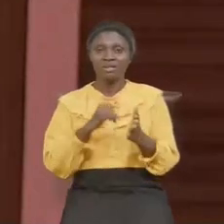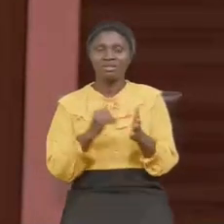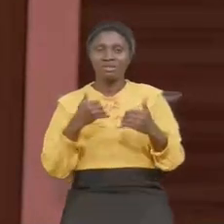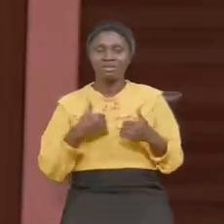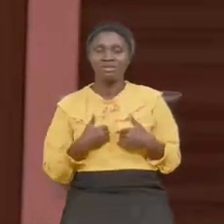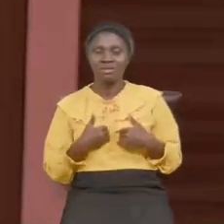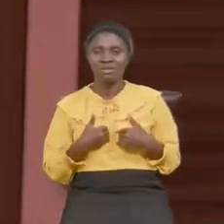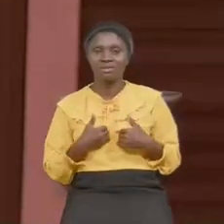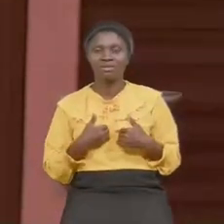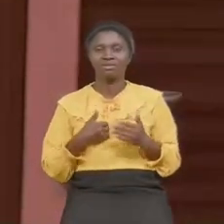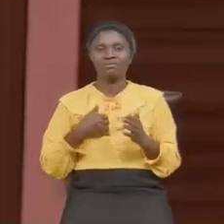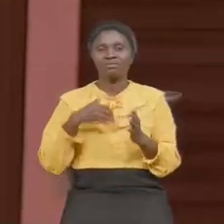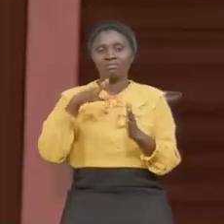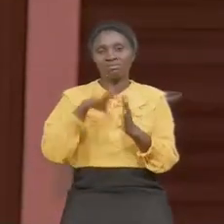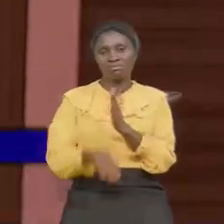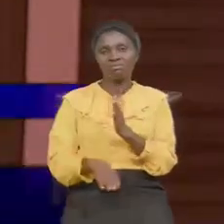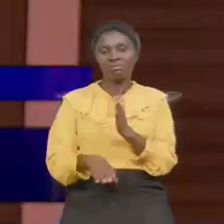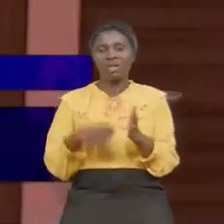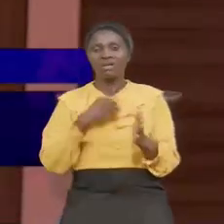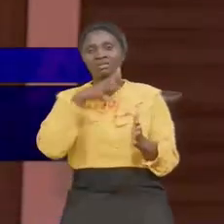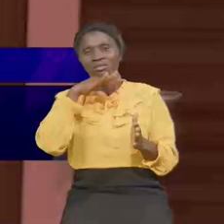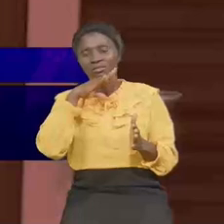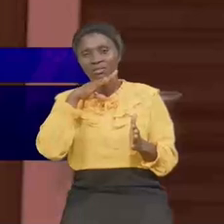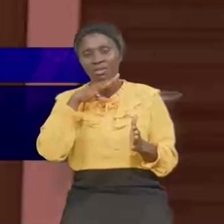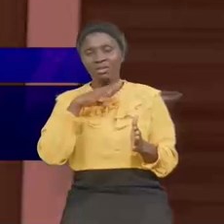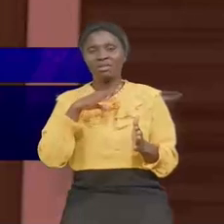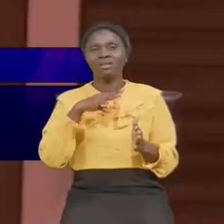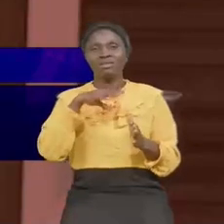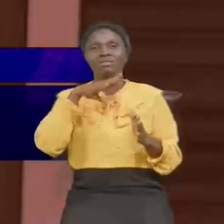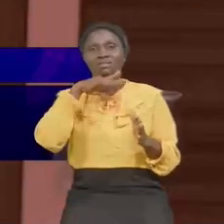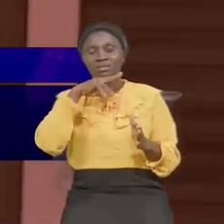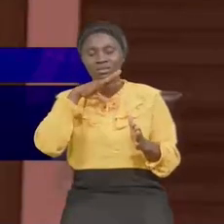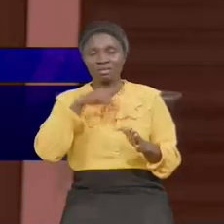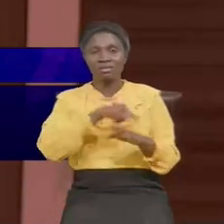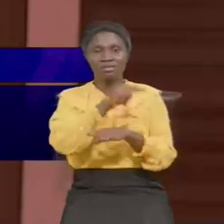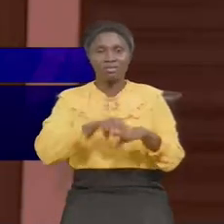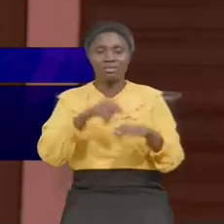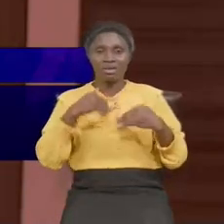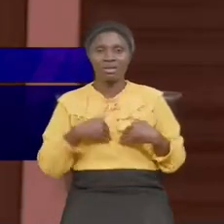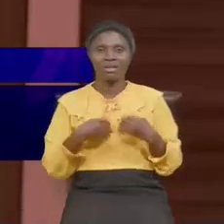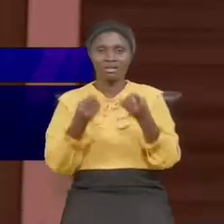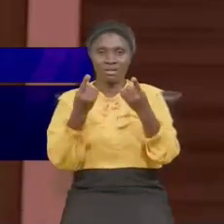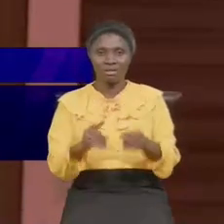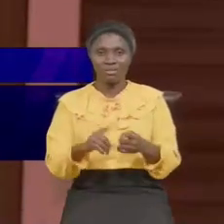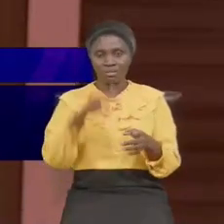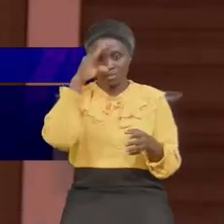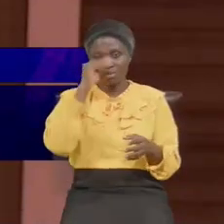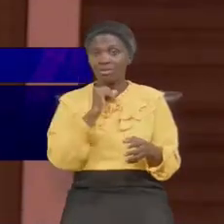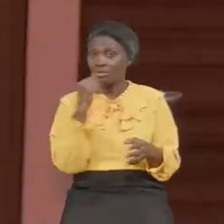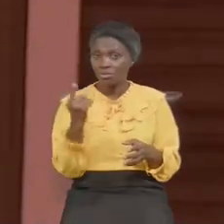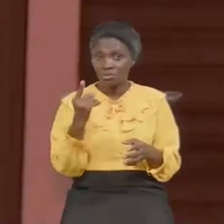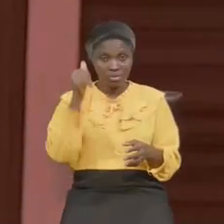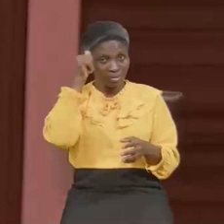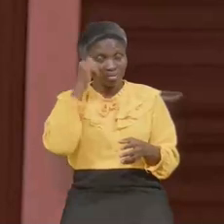Ils sont souillés, dégénérés, dans leur nature corrompue. Non seulement Adam, non